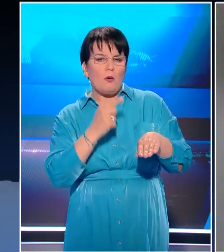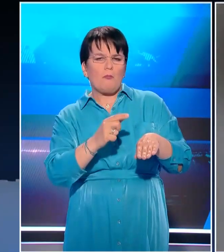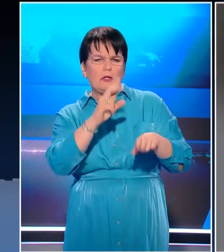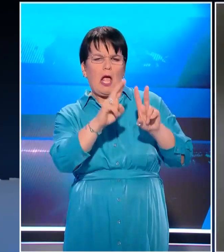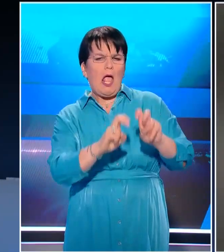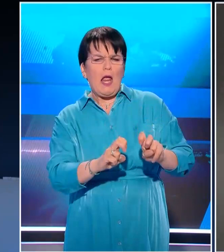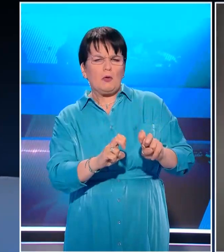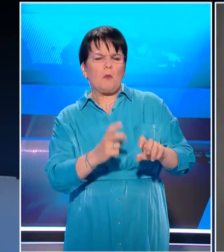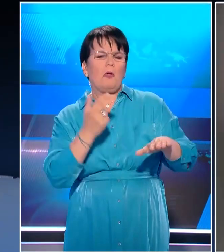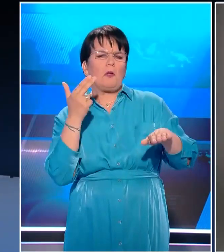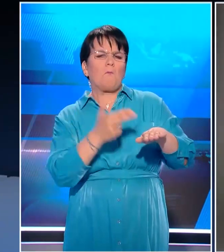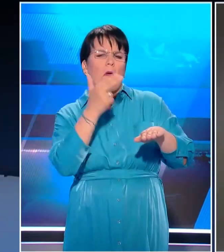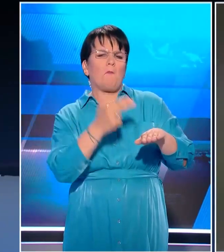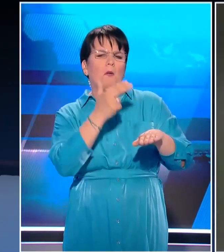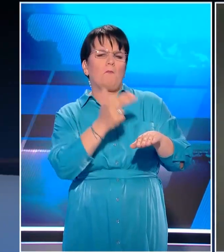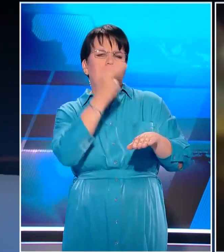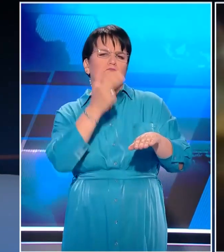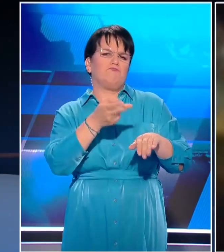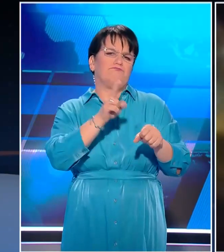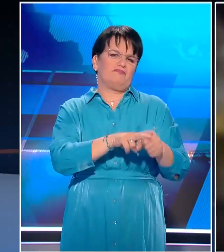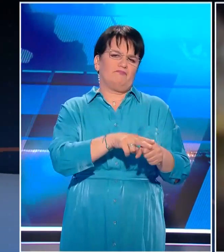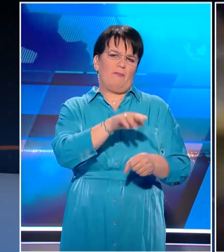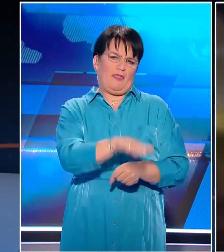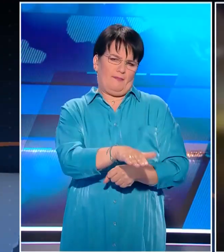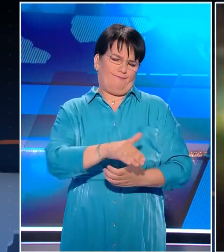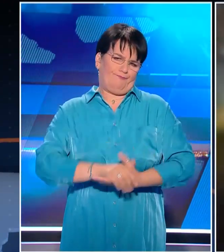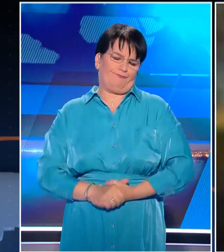the officer fired, killing the teenager.